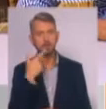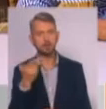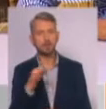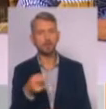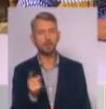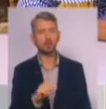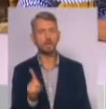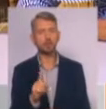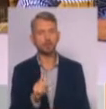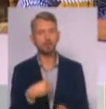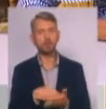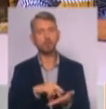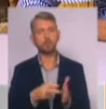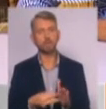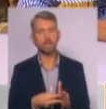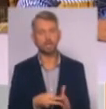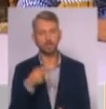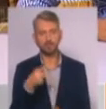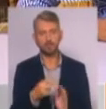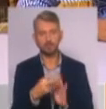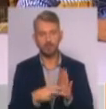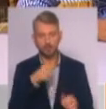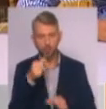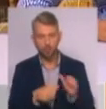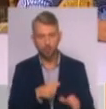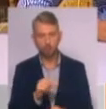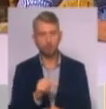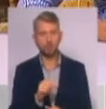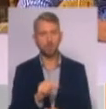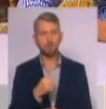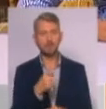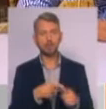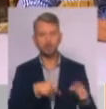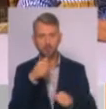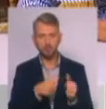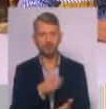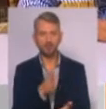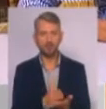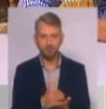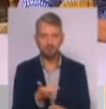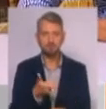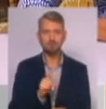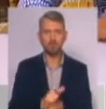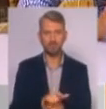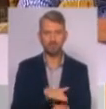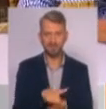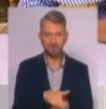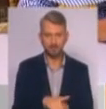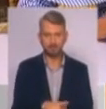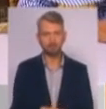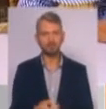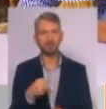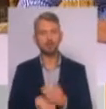що бюджет 2017 року першого півріччя є профіцитним, тобто